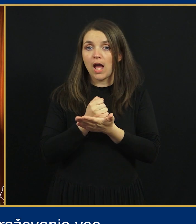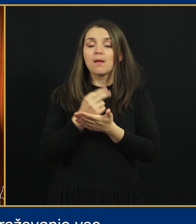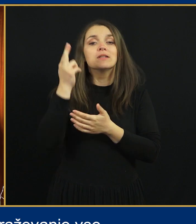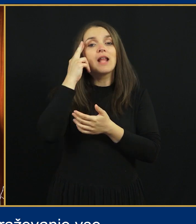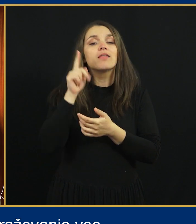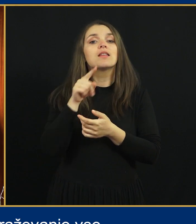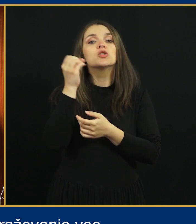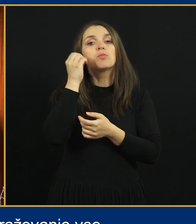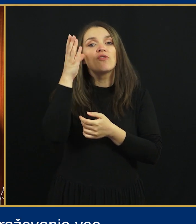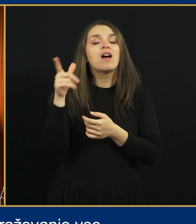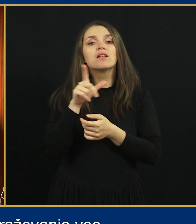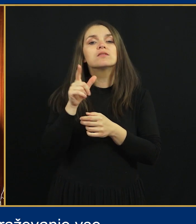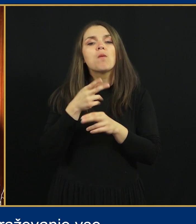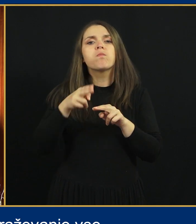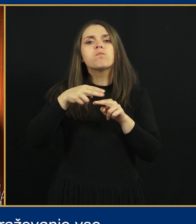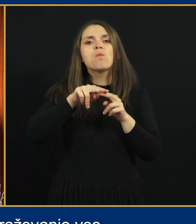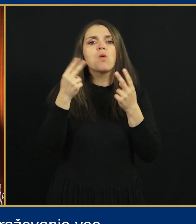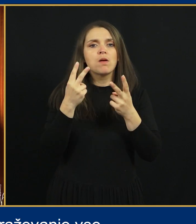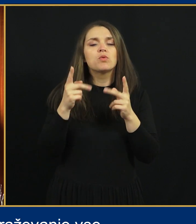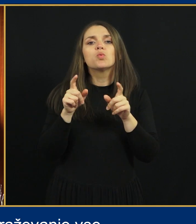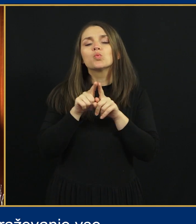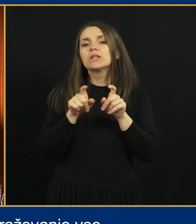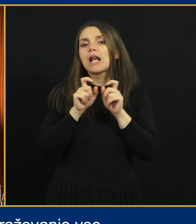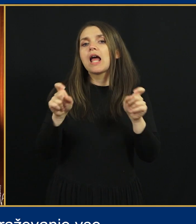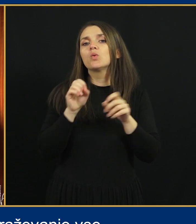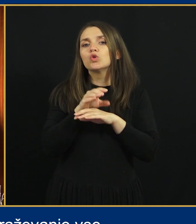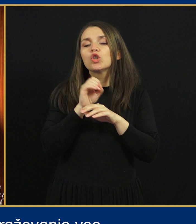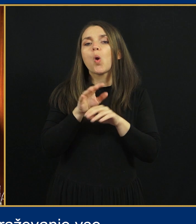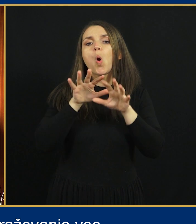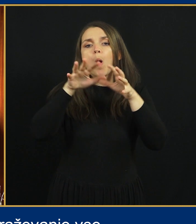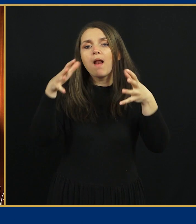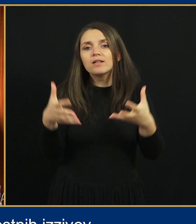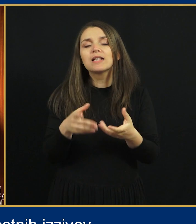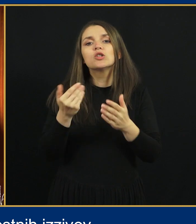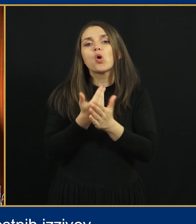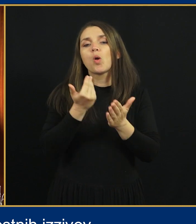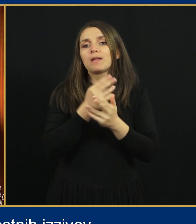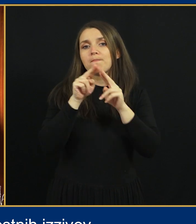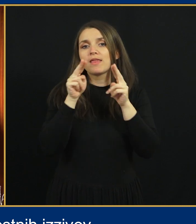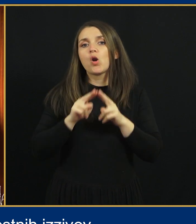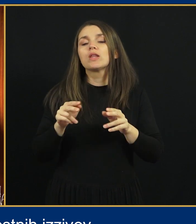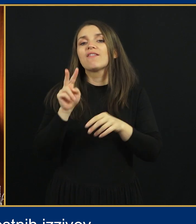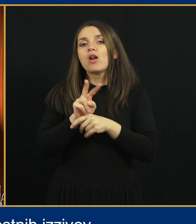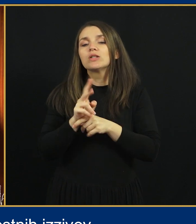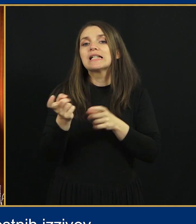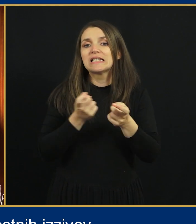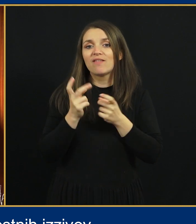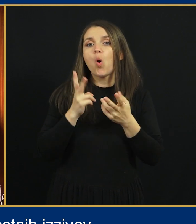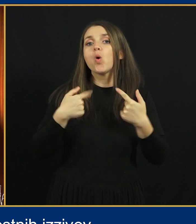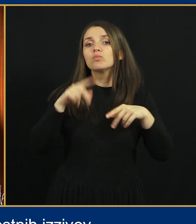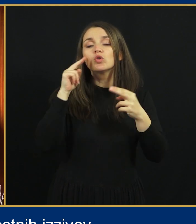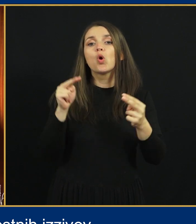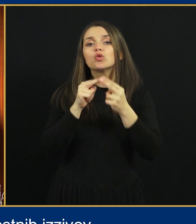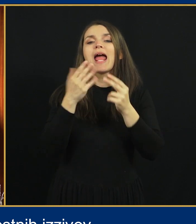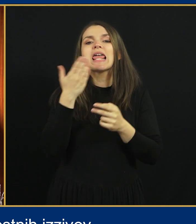Poudarjam, da sta znanje in izobraževanje vse pomembnejša tudi spričo učinkov globalizacije ter sodobnih mednarodnih varnostnih izzivov, ko